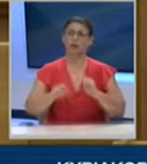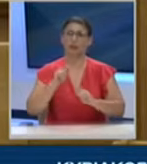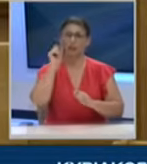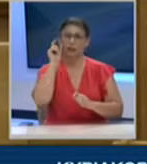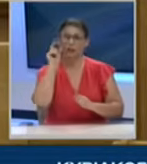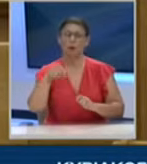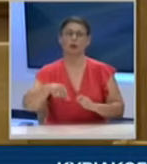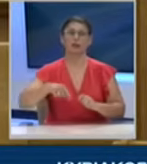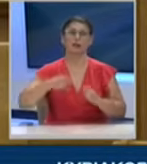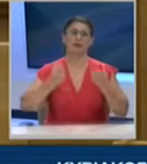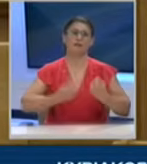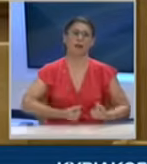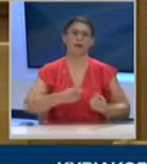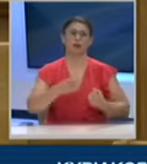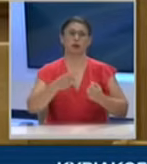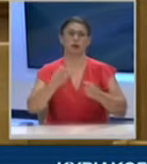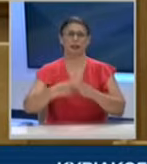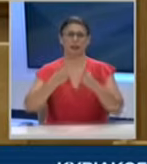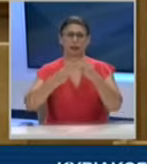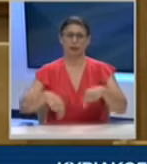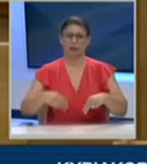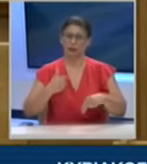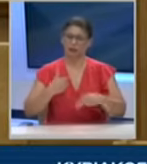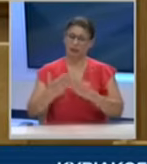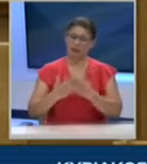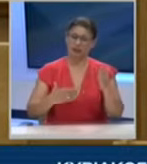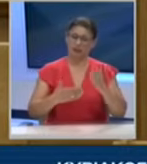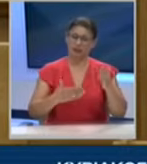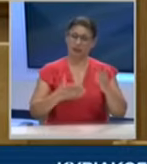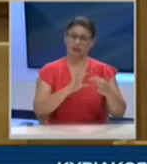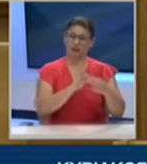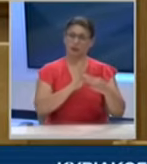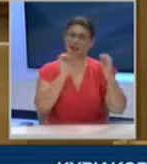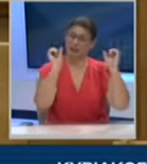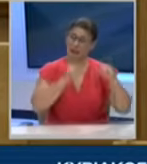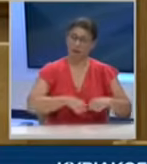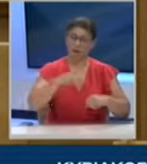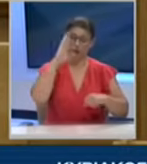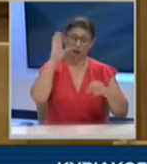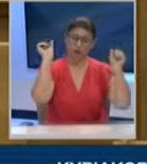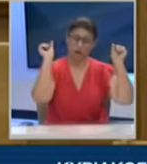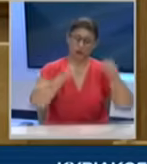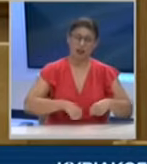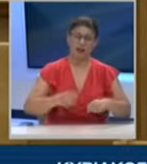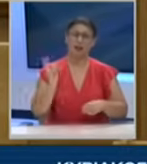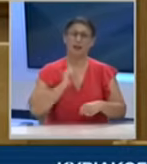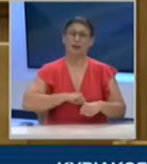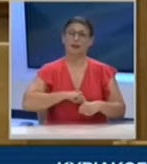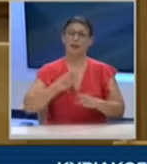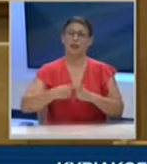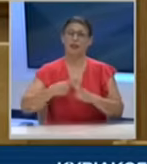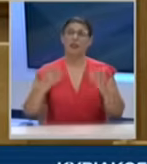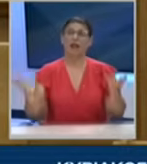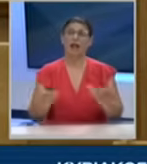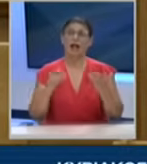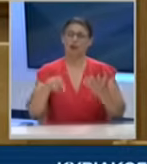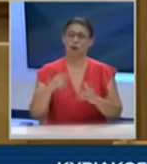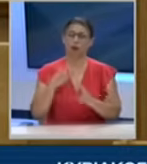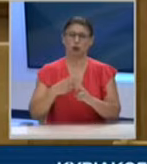ελληνικής λύσης. Είμαστε με τη Δύση σύμμαχοι, ναι. Είμαστε με την Αμερικανού σύμμαχοι, ναι. Αλλά να κερδίζει η χώρα μου κάτι. Αυτό είναι το